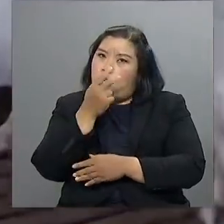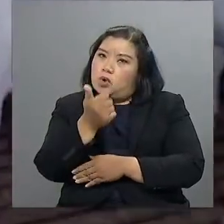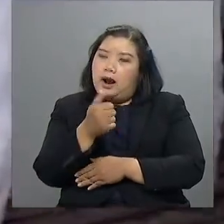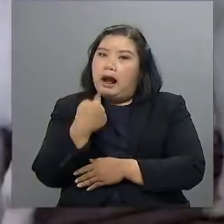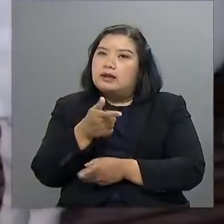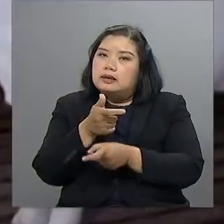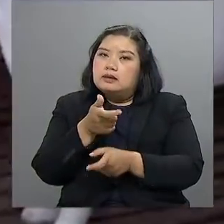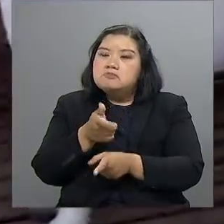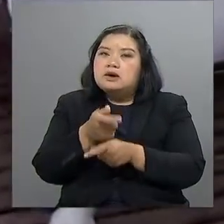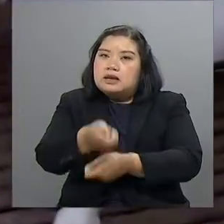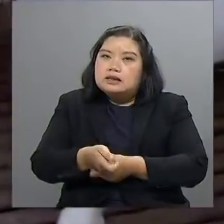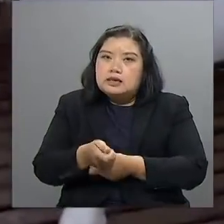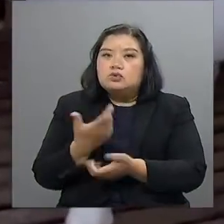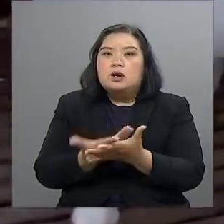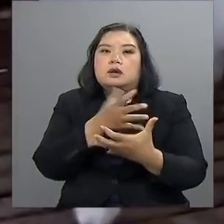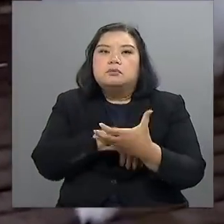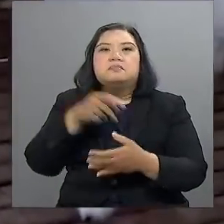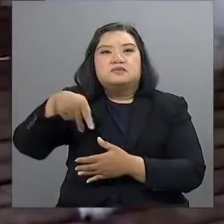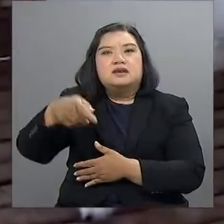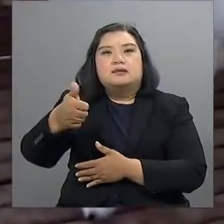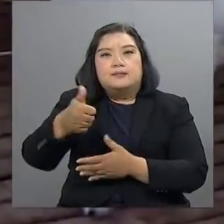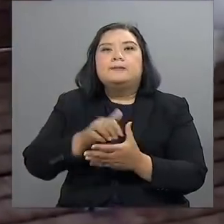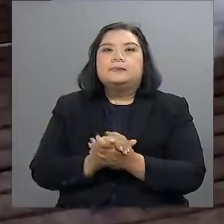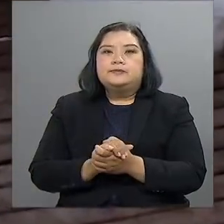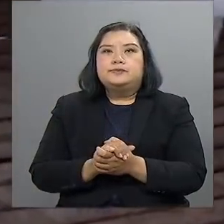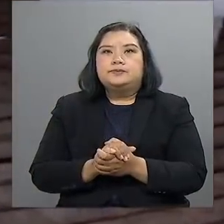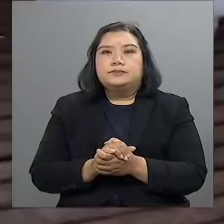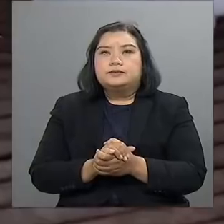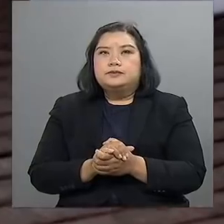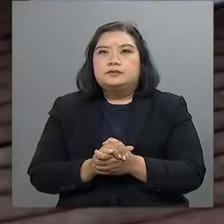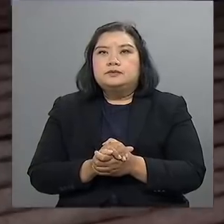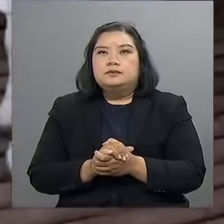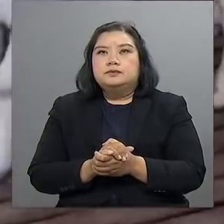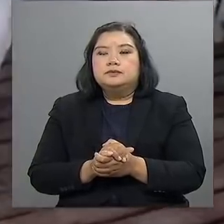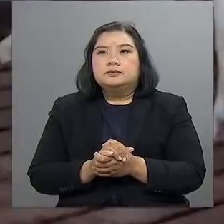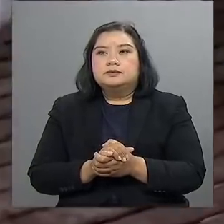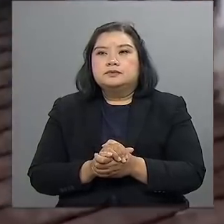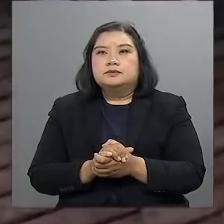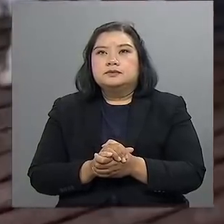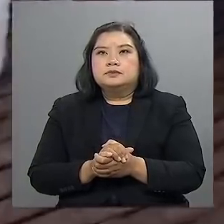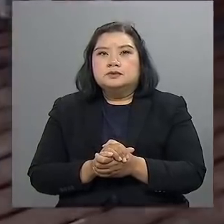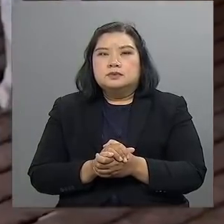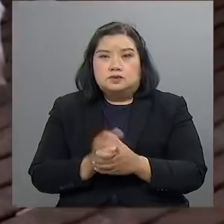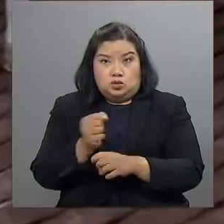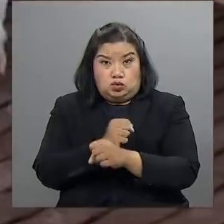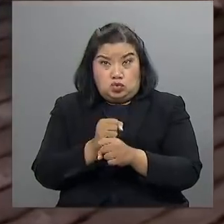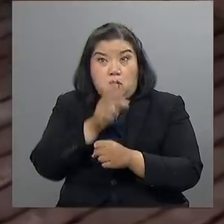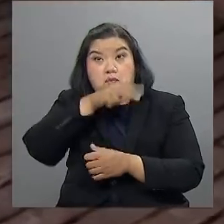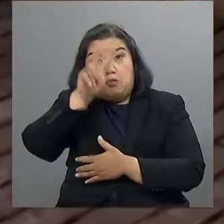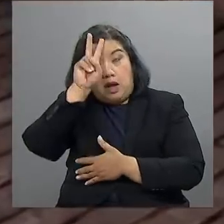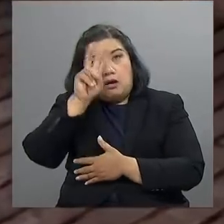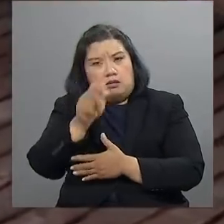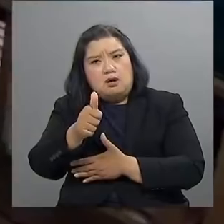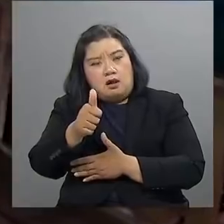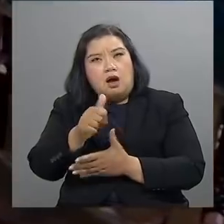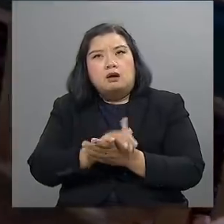ได้เสริมให้กับครอบครัวได้เป็นอย่างดีนะคะ น่าตาน่ารักกินนมแพะเลยอ่ะนมแพะอร่อยมาก ผมว่ามันสำหรับมันมันคาว ต้องทำดี